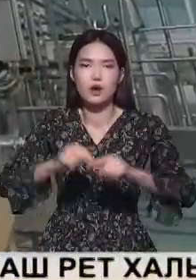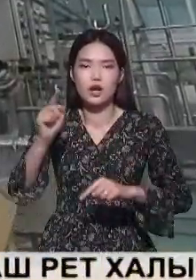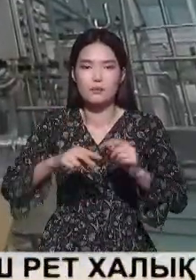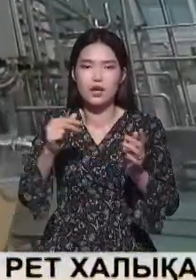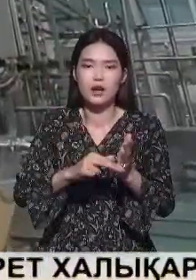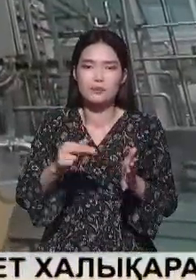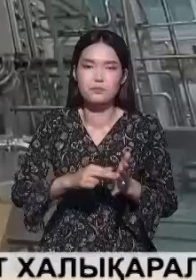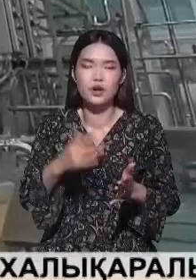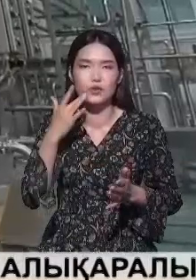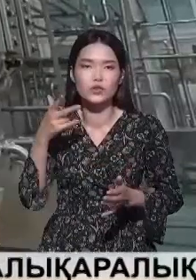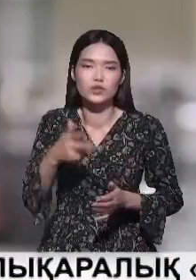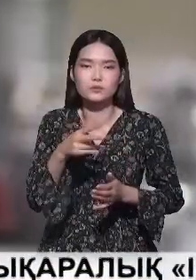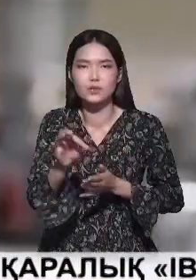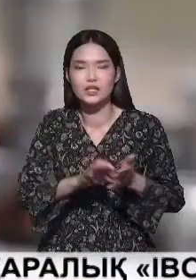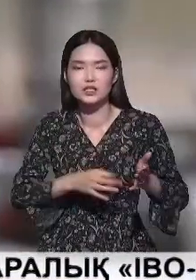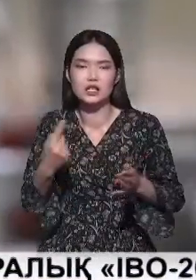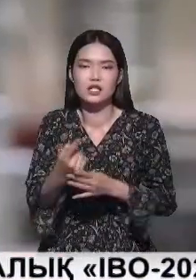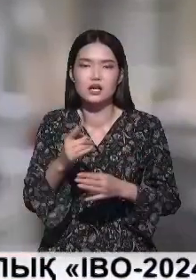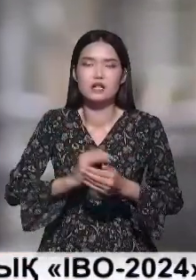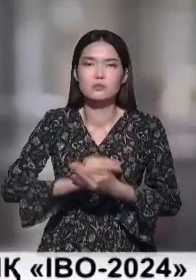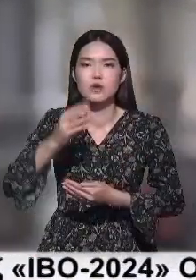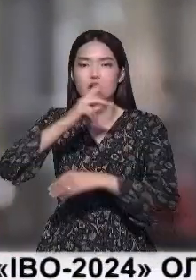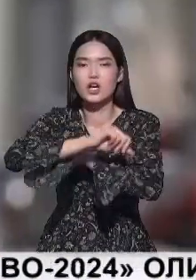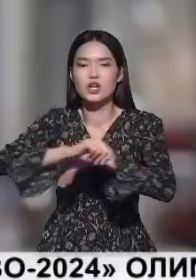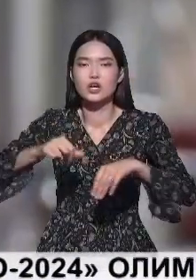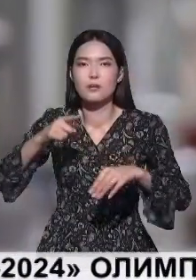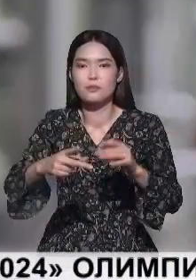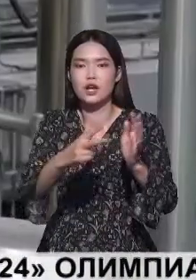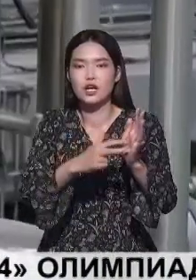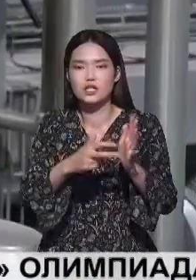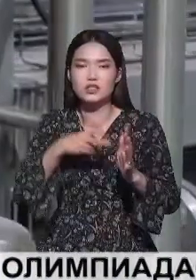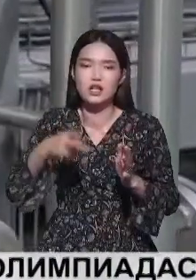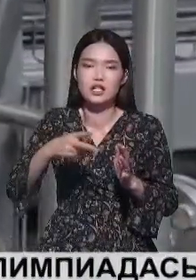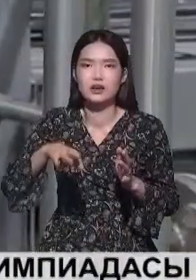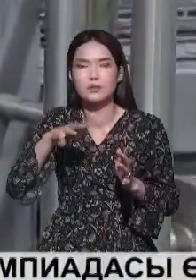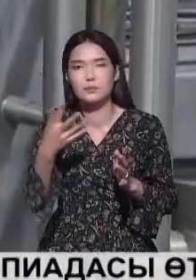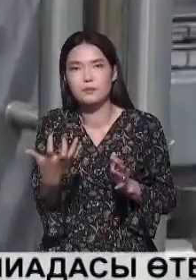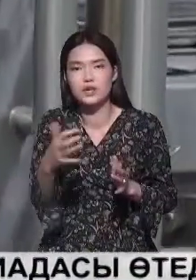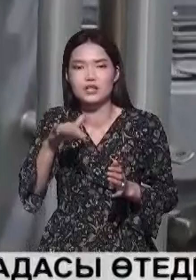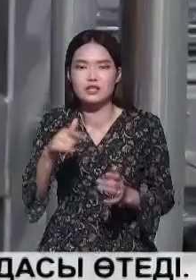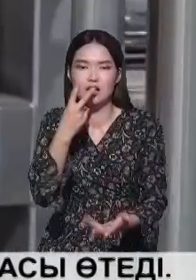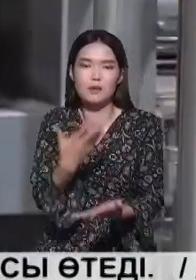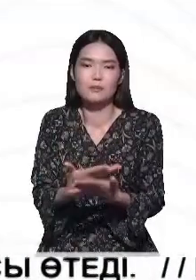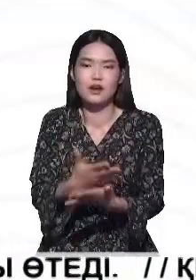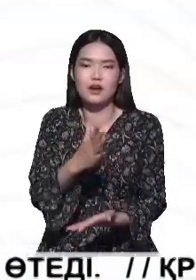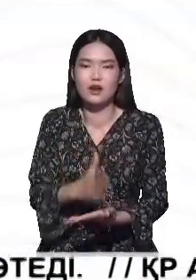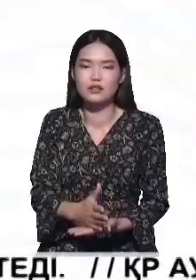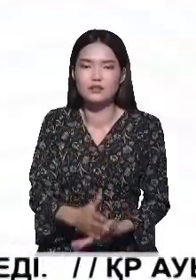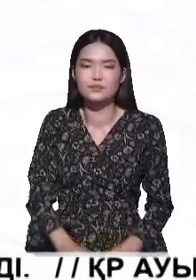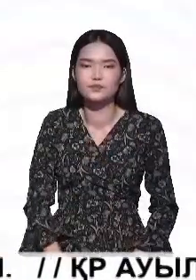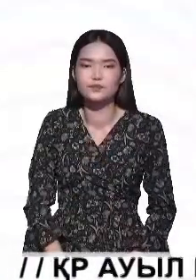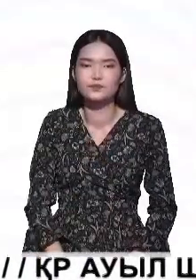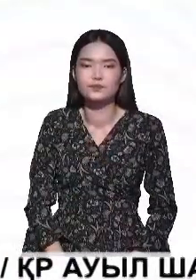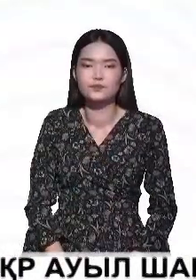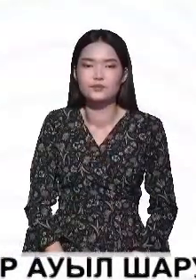келісіне 3100 теңге болса, шетелден келгені 1800 бен 2500 теңгенің шамасы. Конечно, здесь вопрос